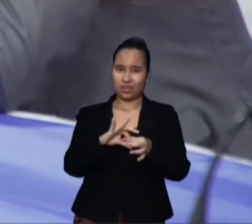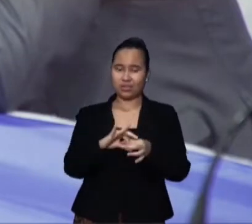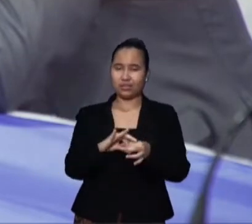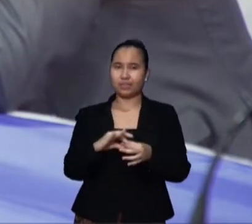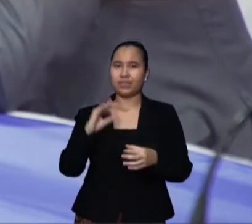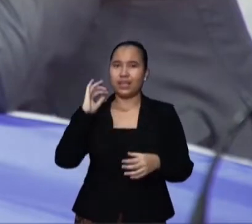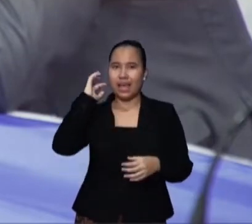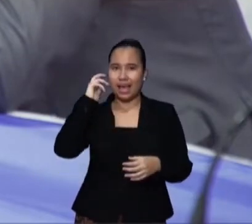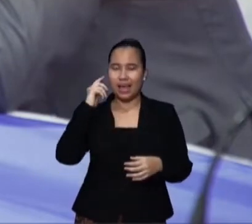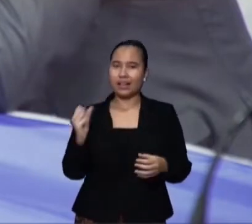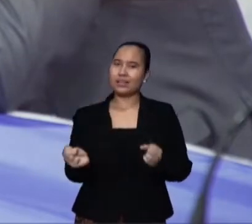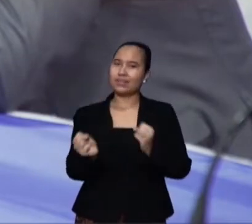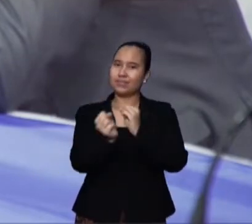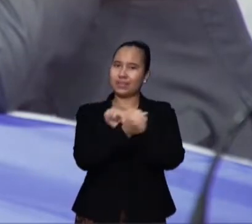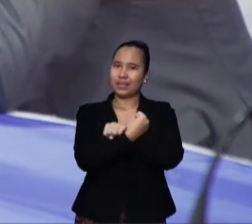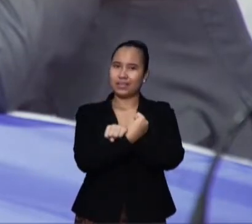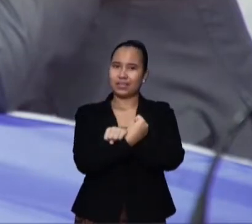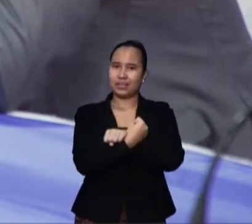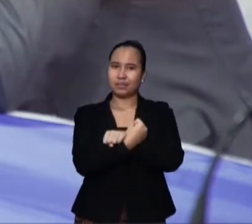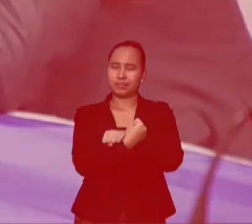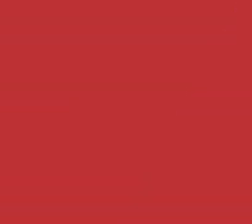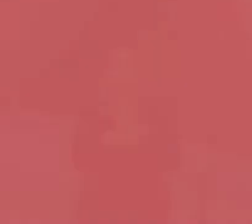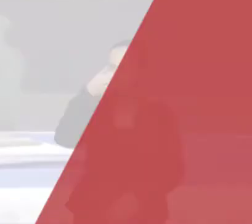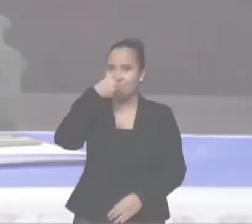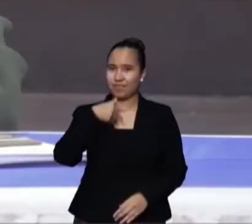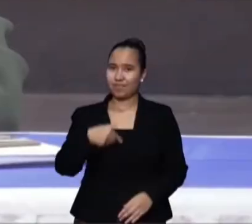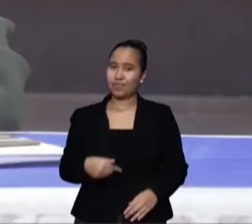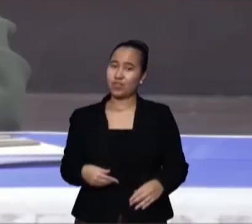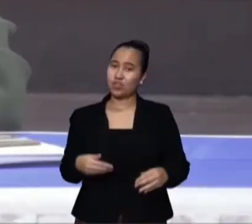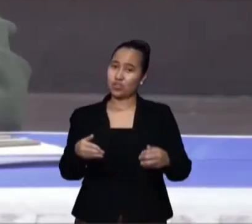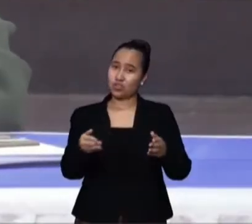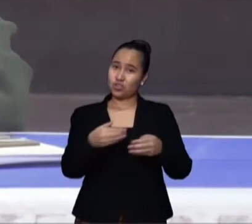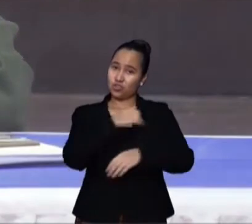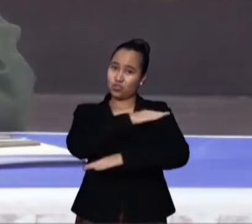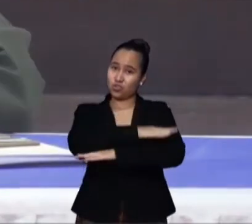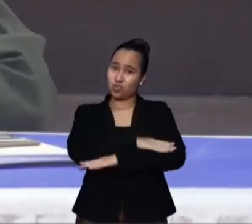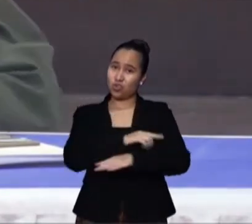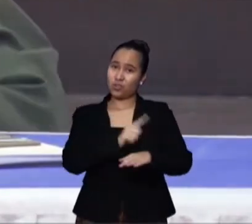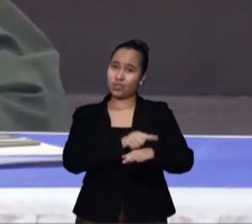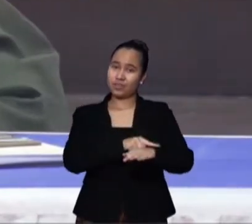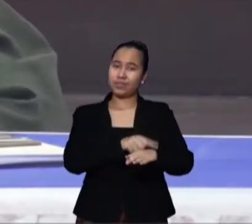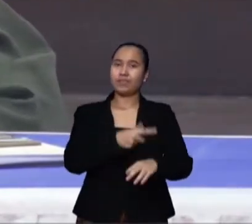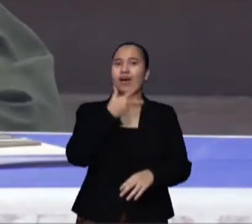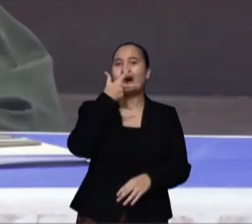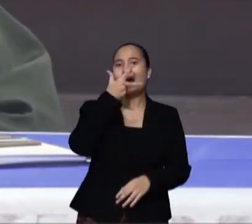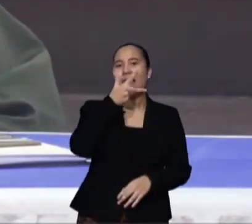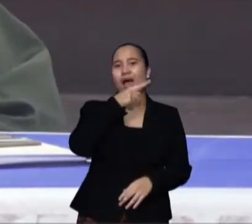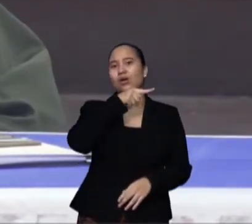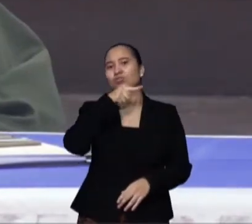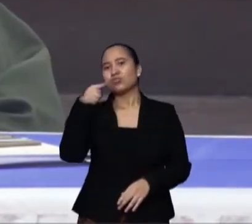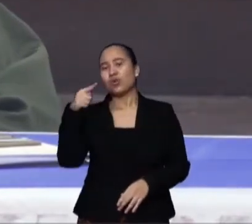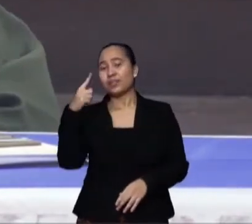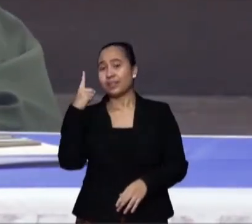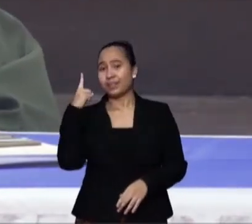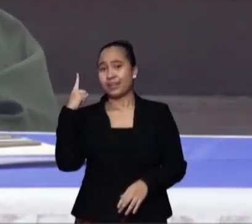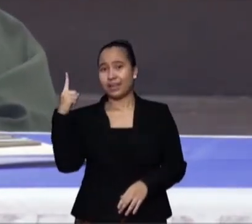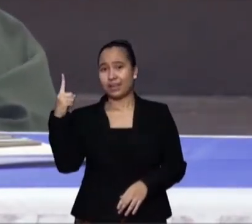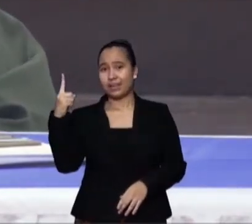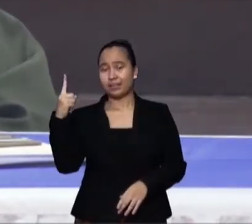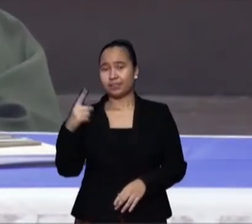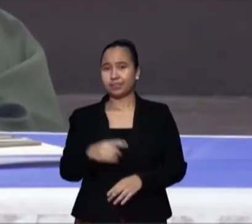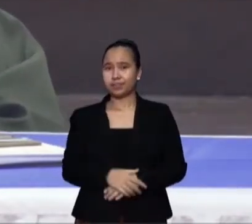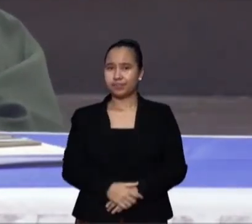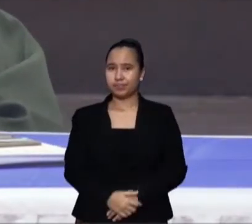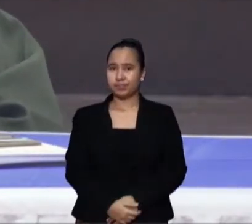grote scholengemeenschap en leerlingengemeenschap. De schooltijden zijn normaal van 8 tot 1, maar er zijn aardig